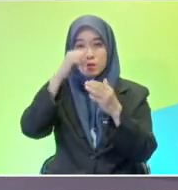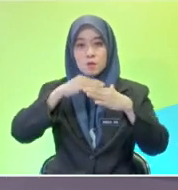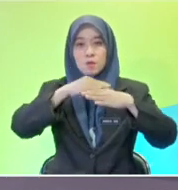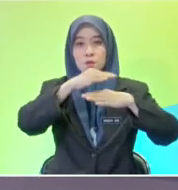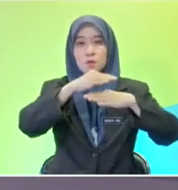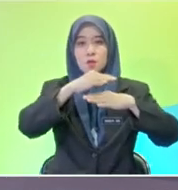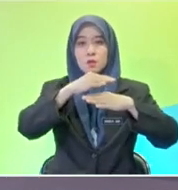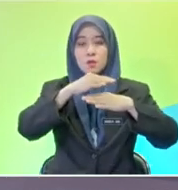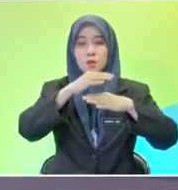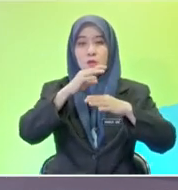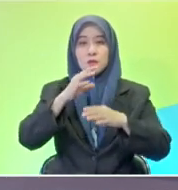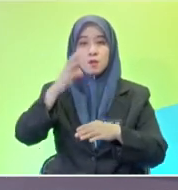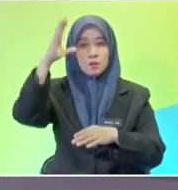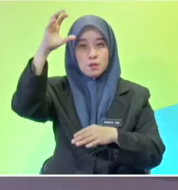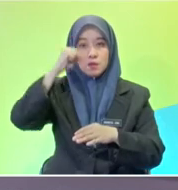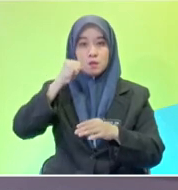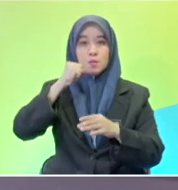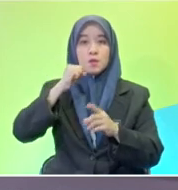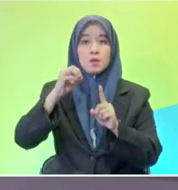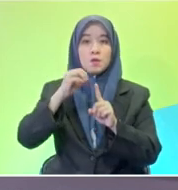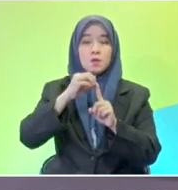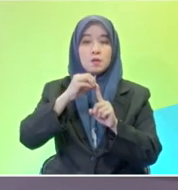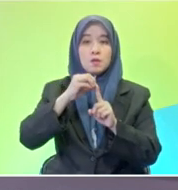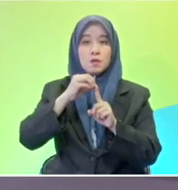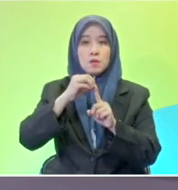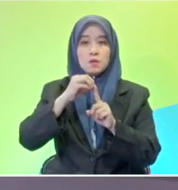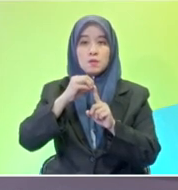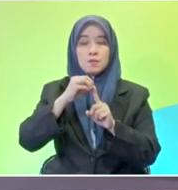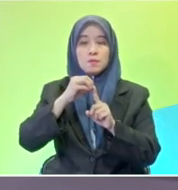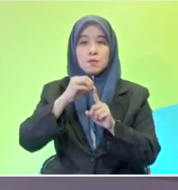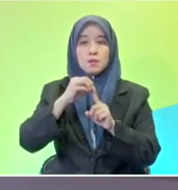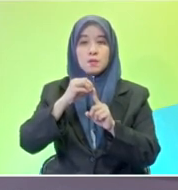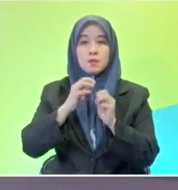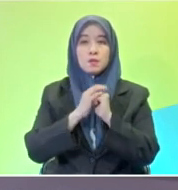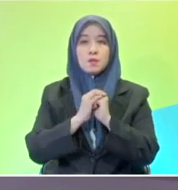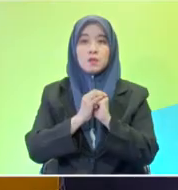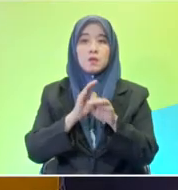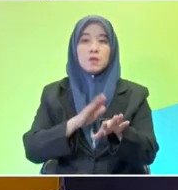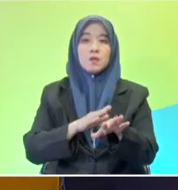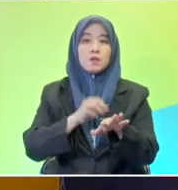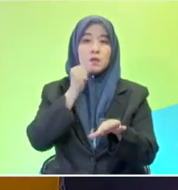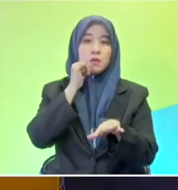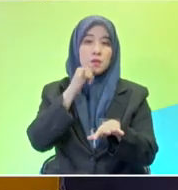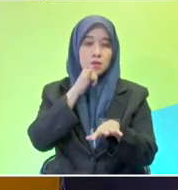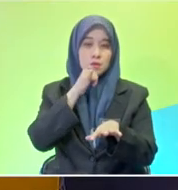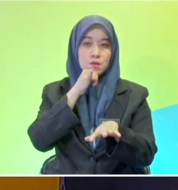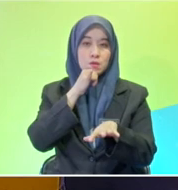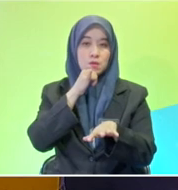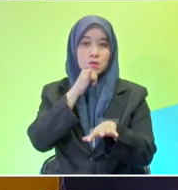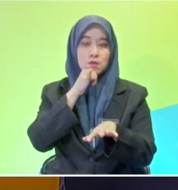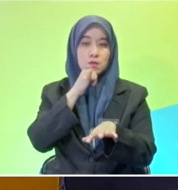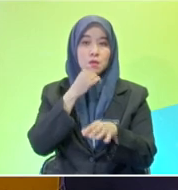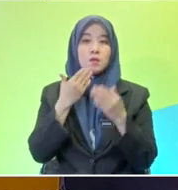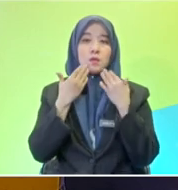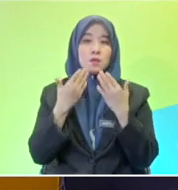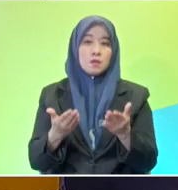mencapai objektiflah dan sangat memberangsangkan. Okey, tahniah juga kepada Fika. Wah, terima kasih.